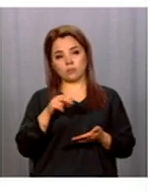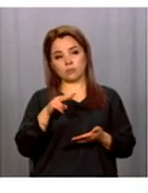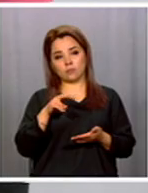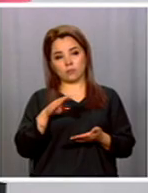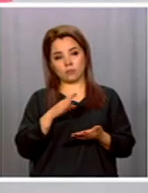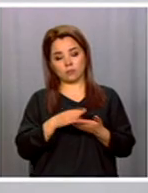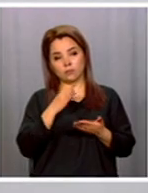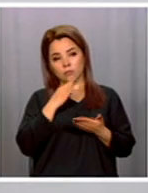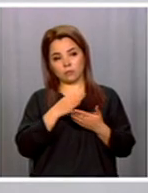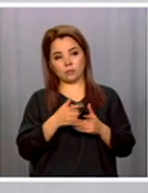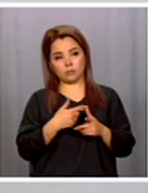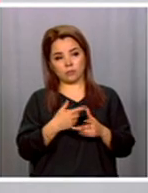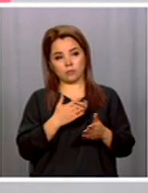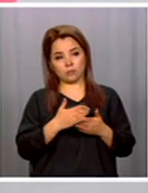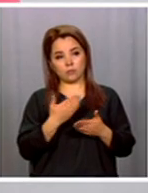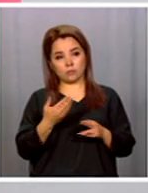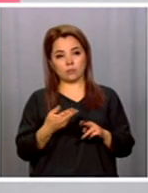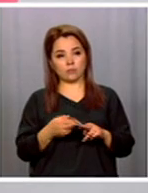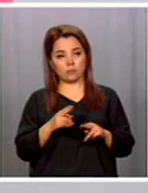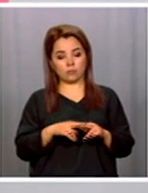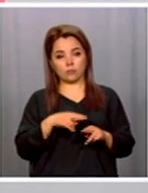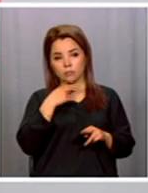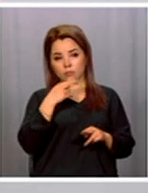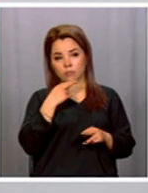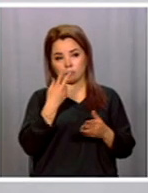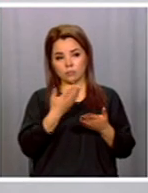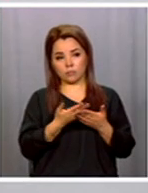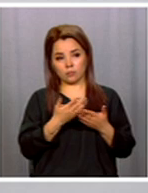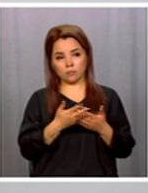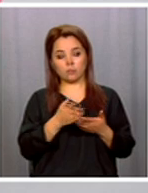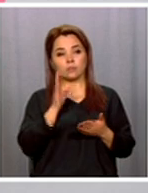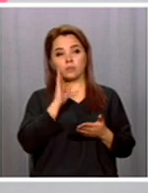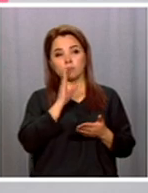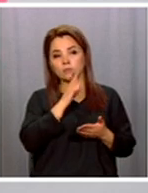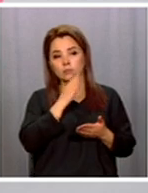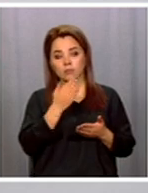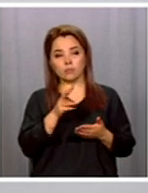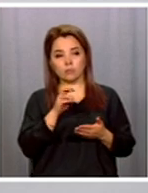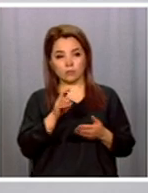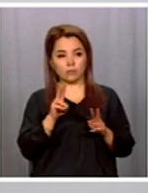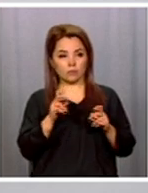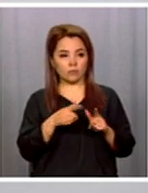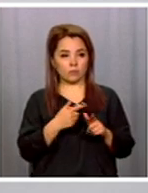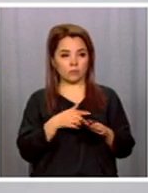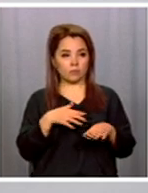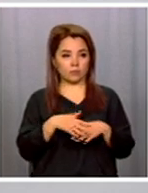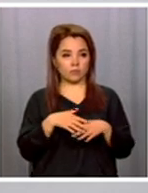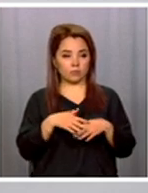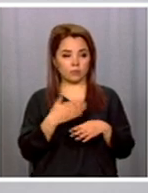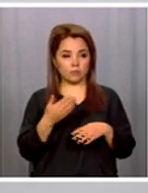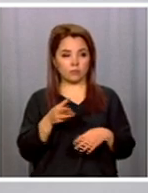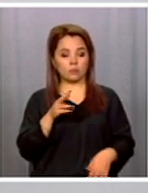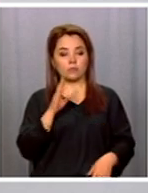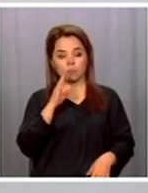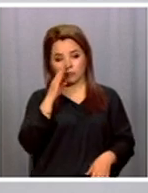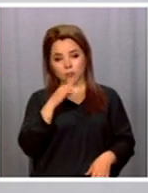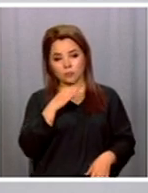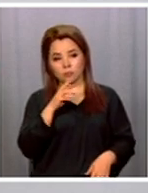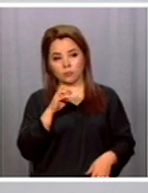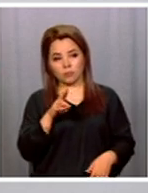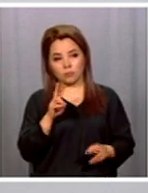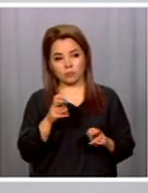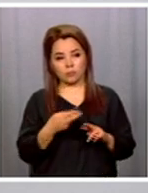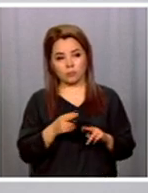болады. Сонымен көріп отырғандарыңыз аналық мүк өсімдігі және аталық мүк.